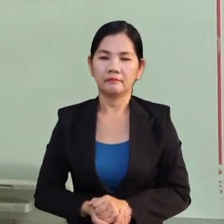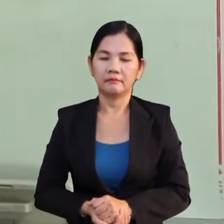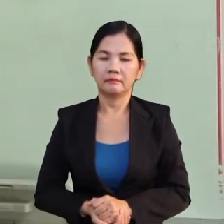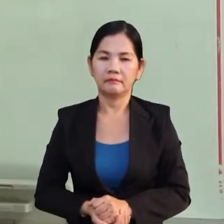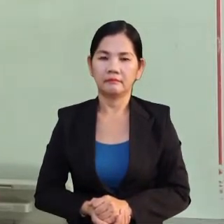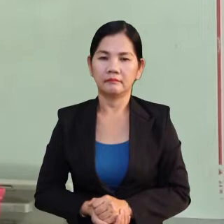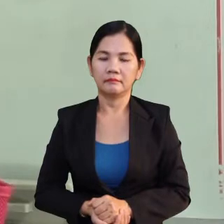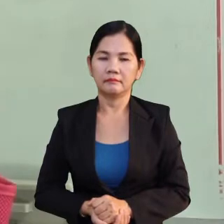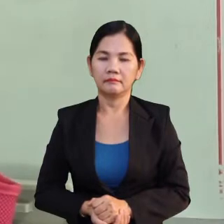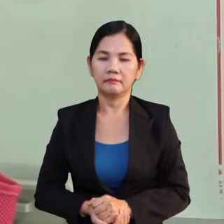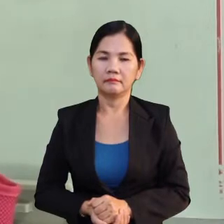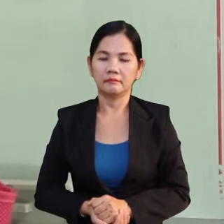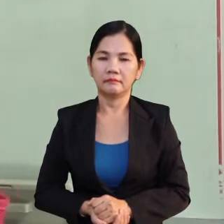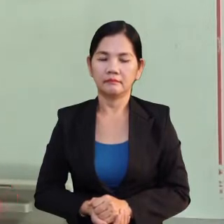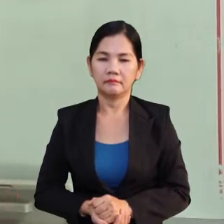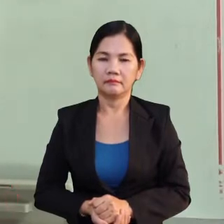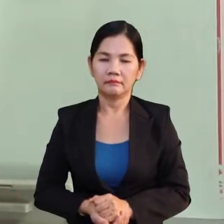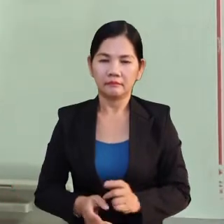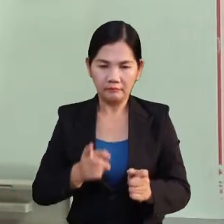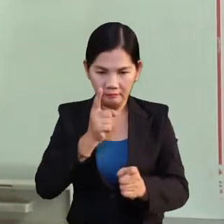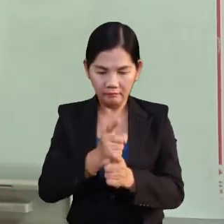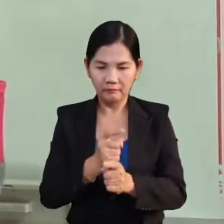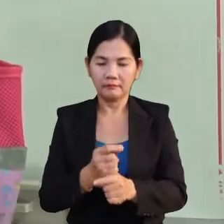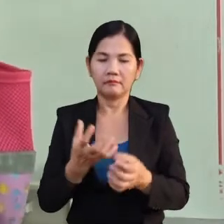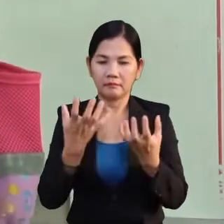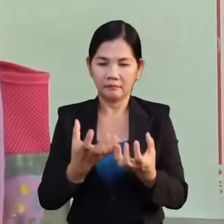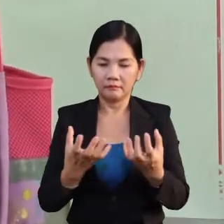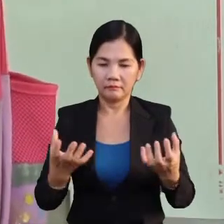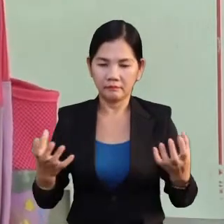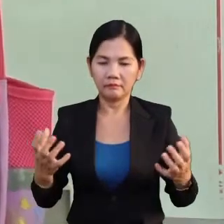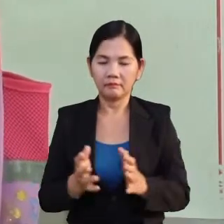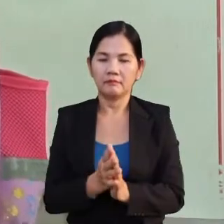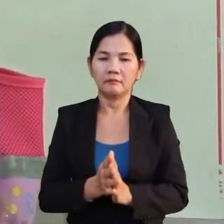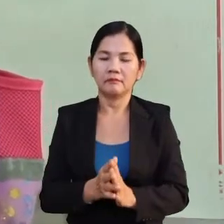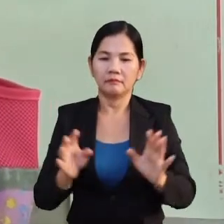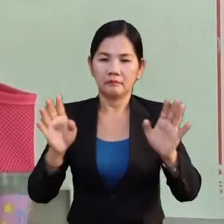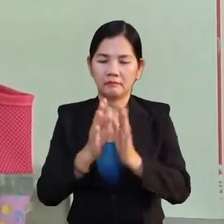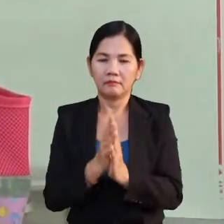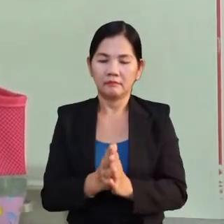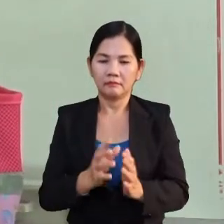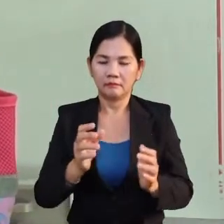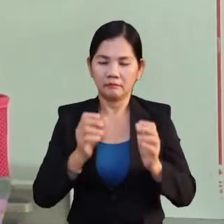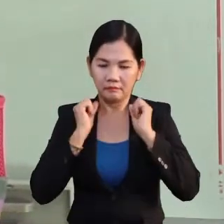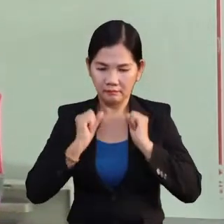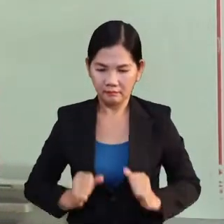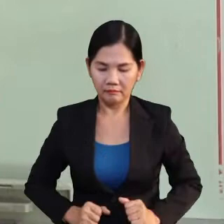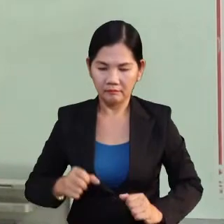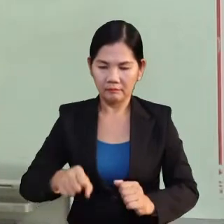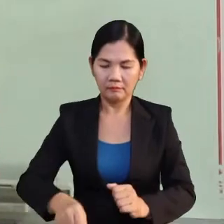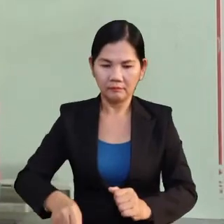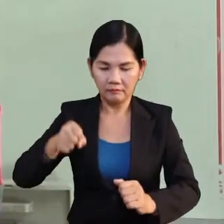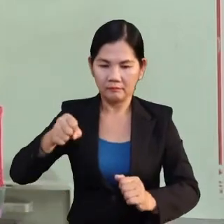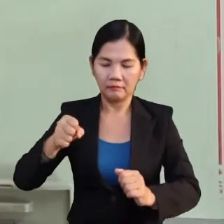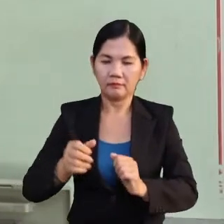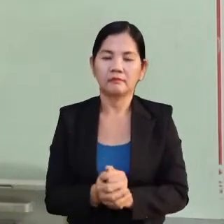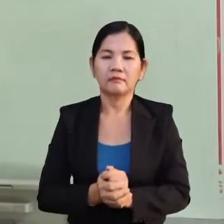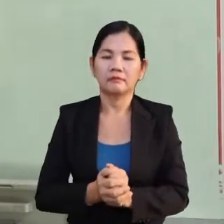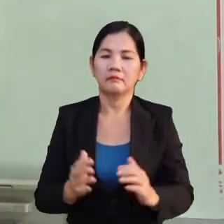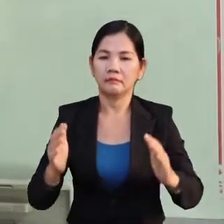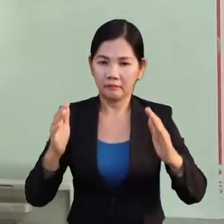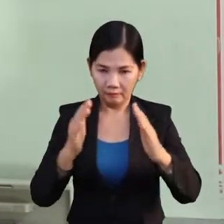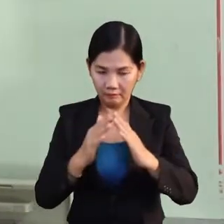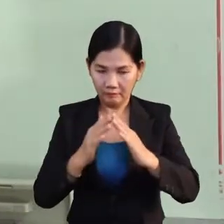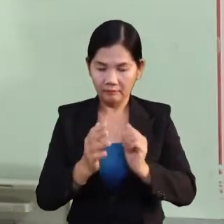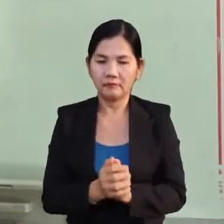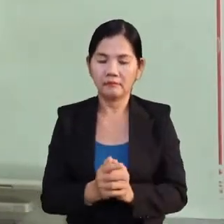ចាអញ្ចឹងកូនត្រូវទុកដាក់សម្ភារៈនៅក្នុងកាតាបចាអញ្ចឹងពេលដែលកូននៅផ្ទះកូនទុ